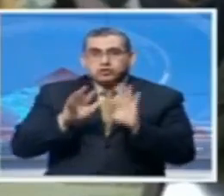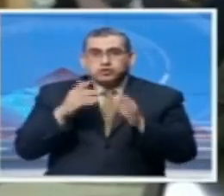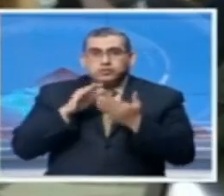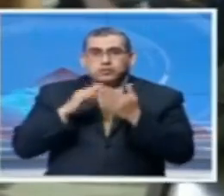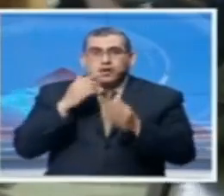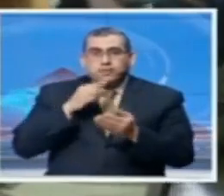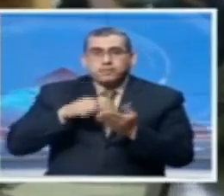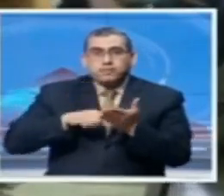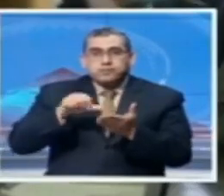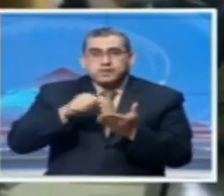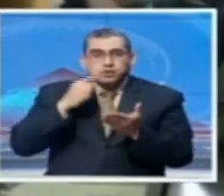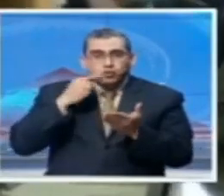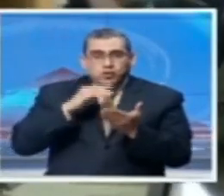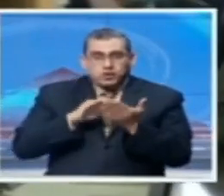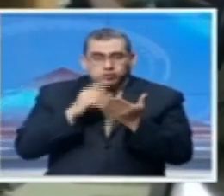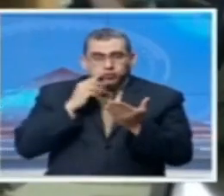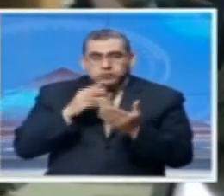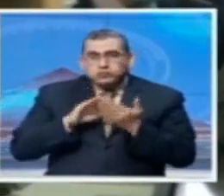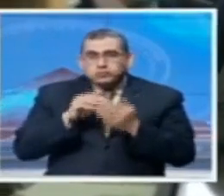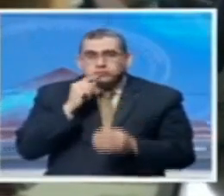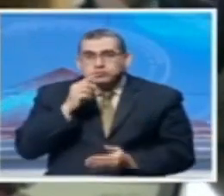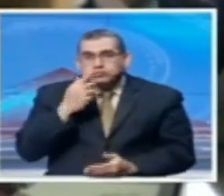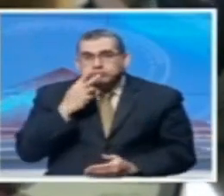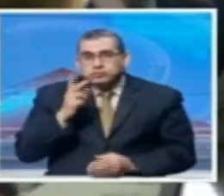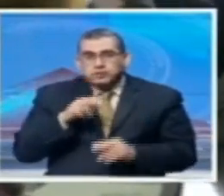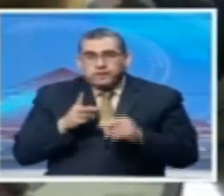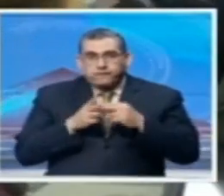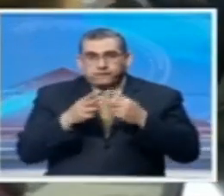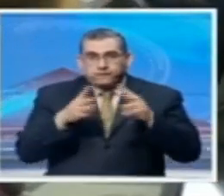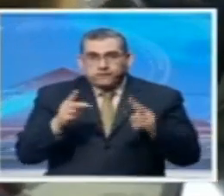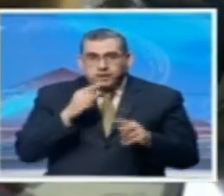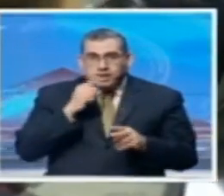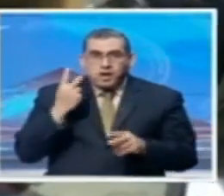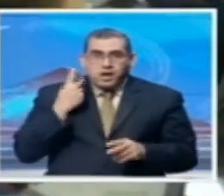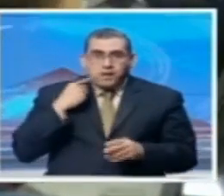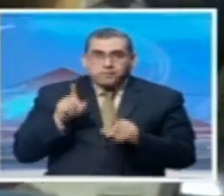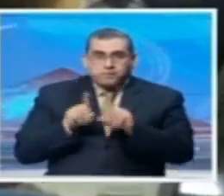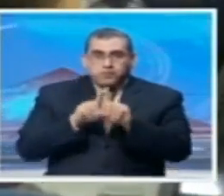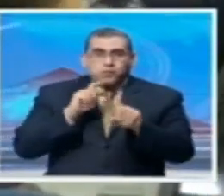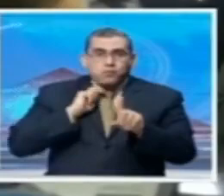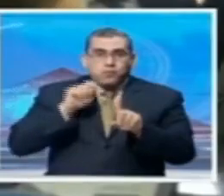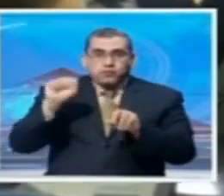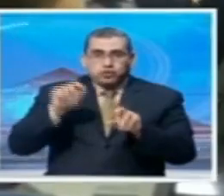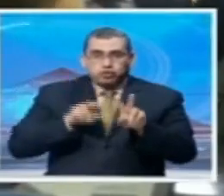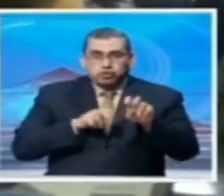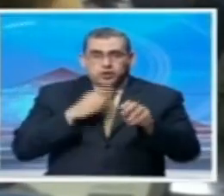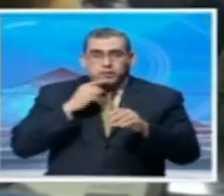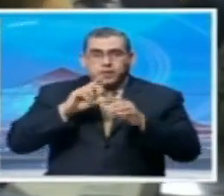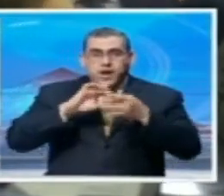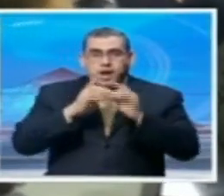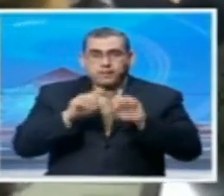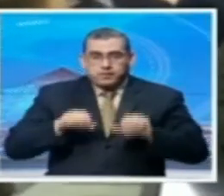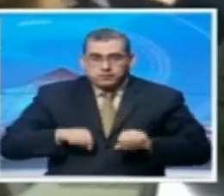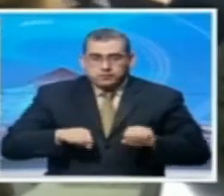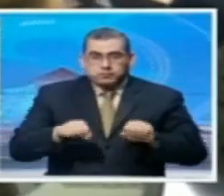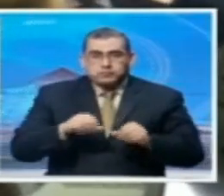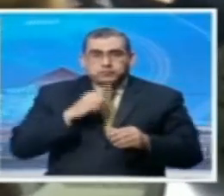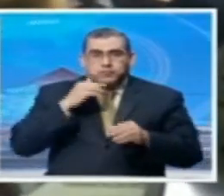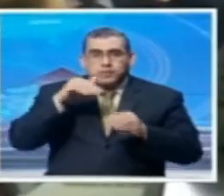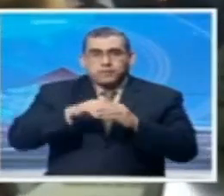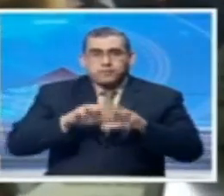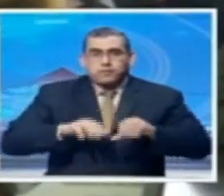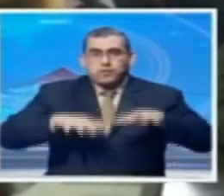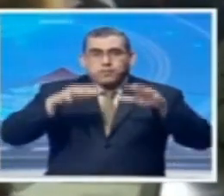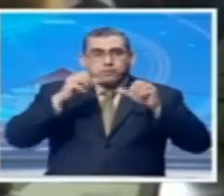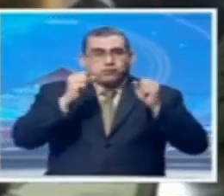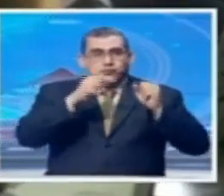لتقديم الخدمات على بطاقة الدعم. كما افتتح مصلحي يرافقه محافظ الشرقية مجمعا استهلاكيا،